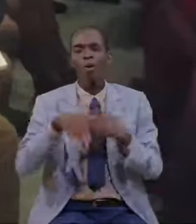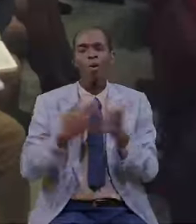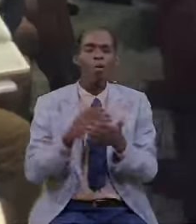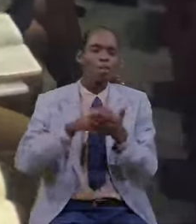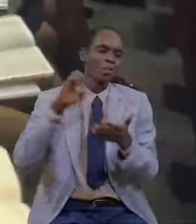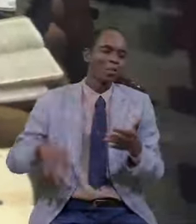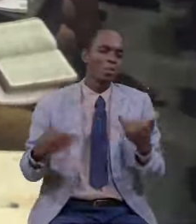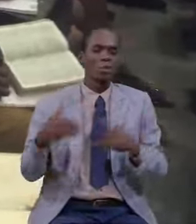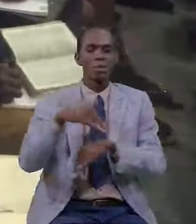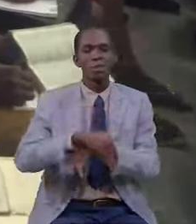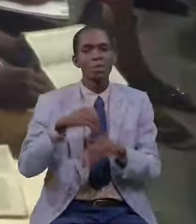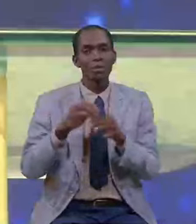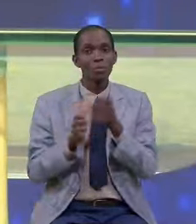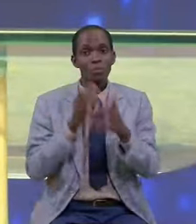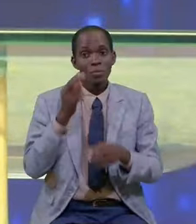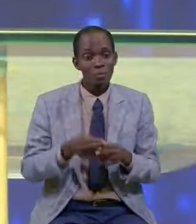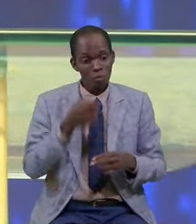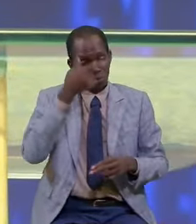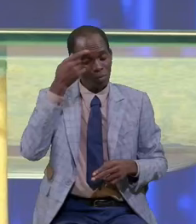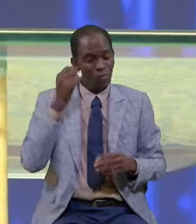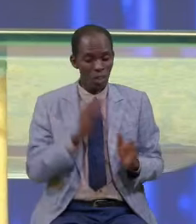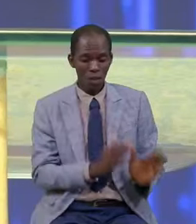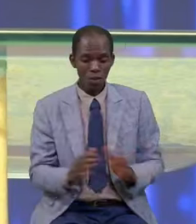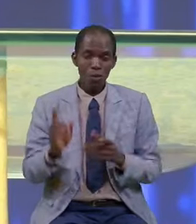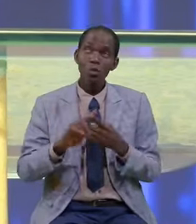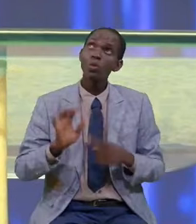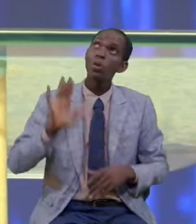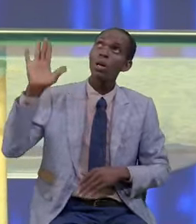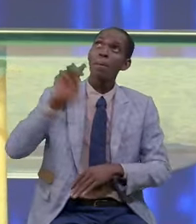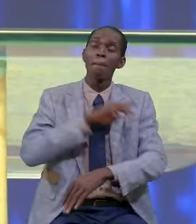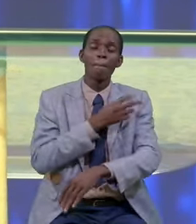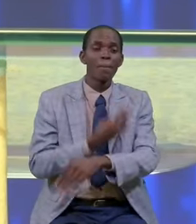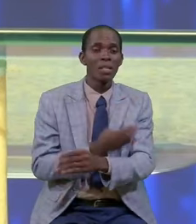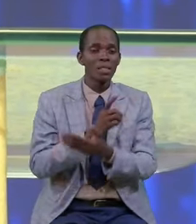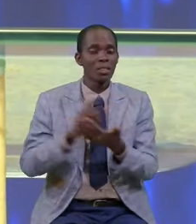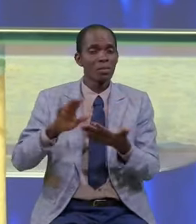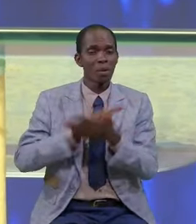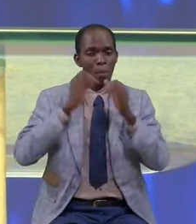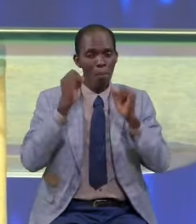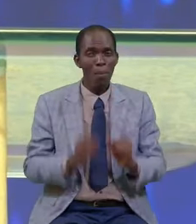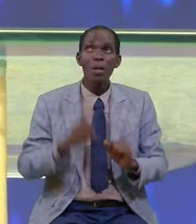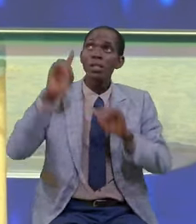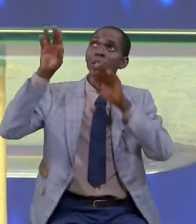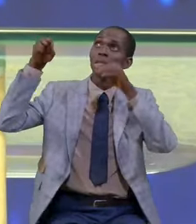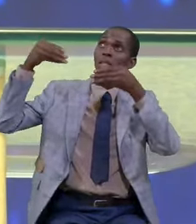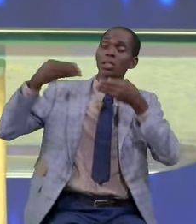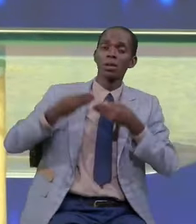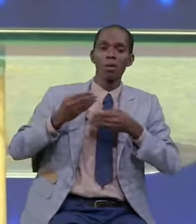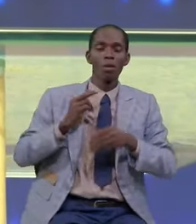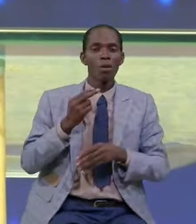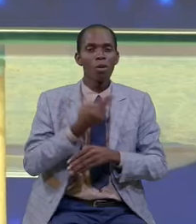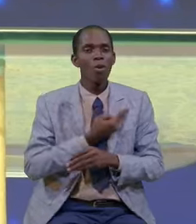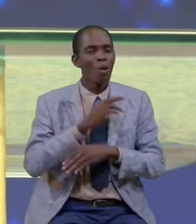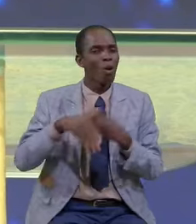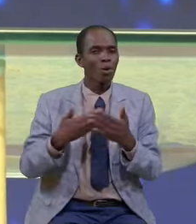soir. Parce que, comme ça, ta divine puissance nous a donné tout ce qui contribue à